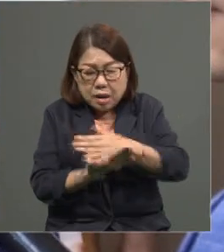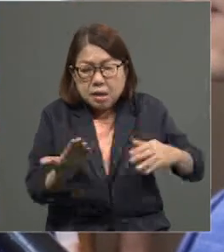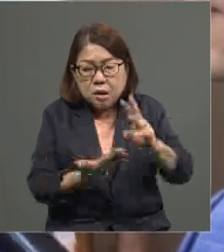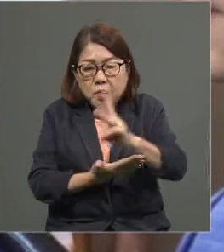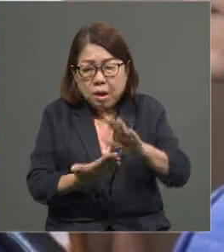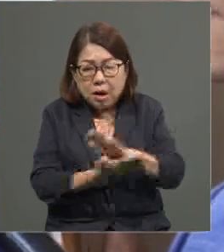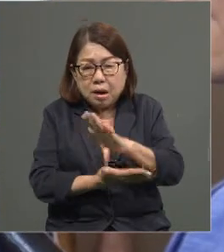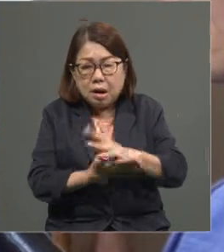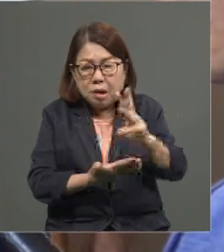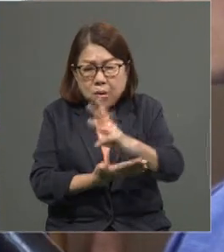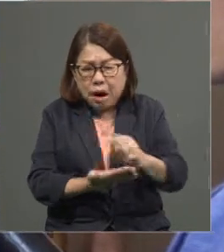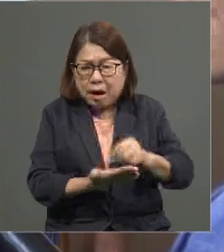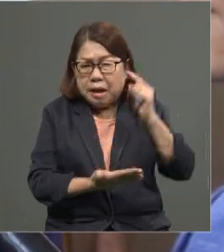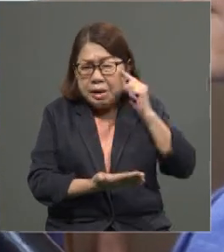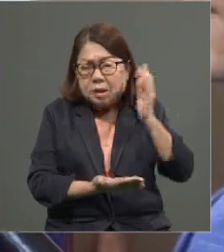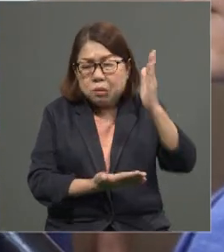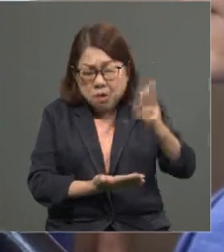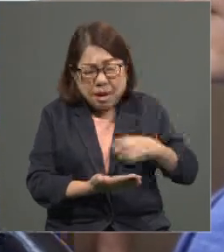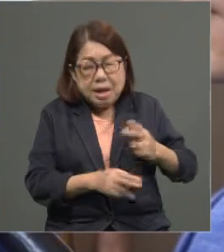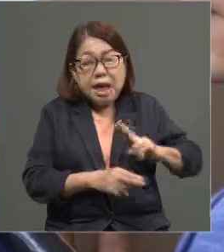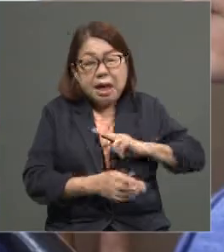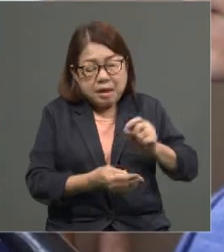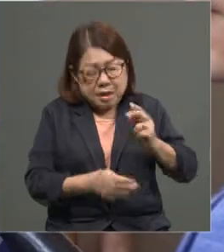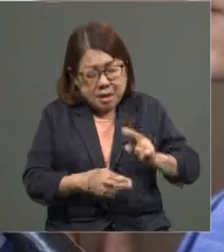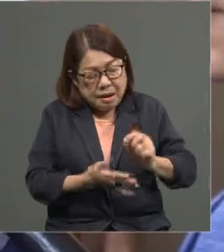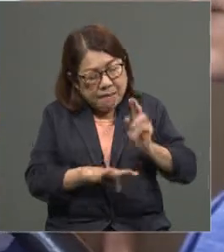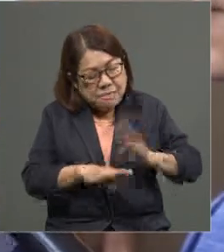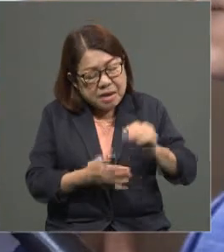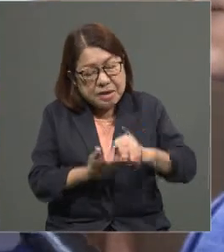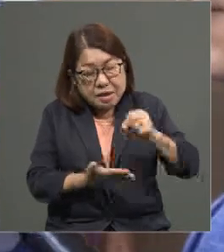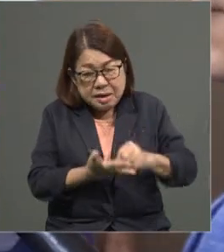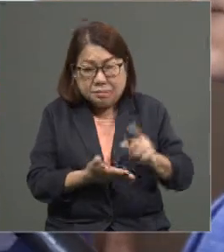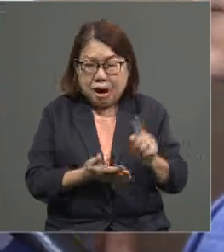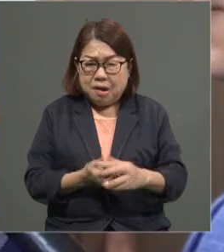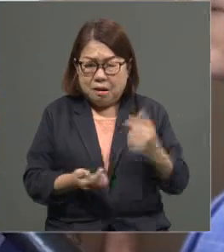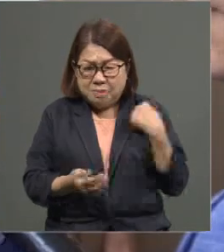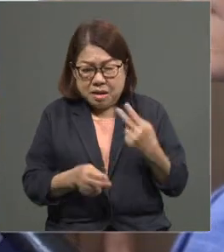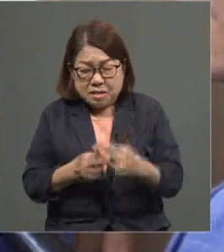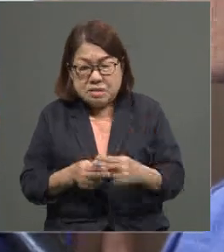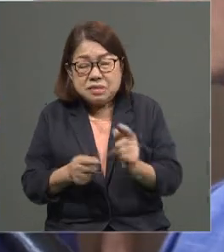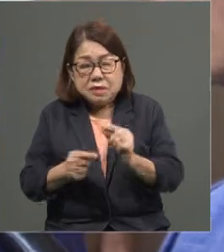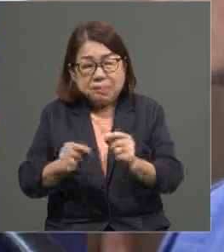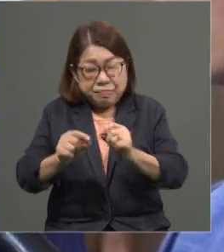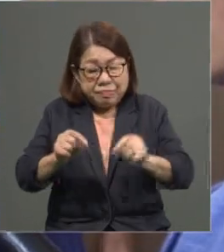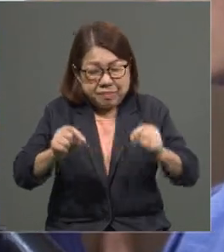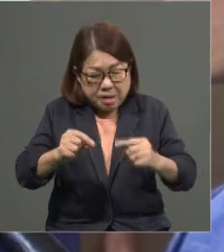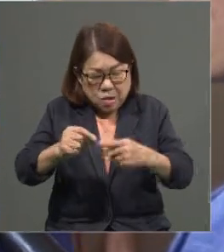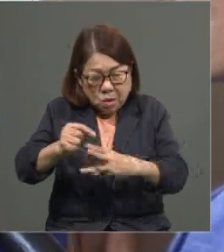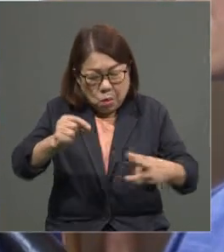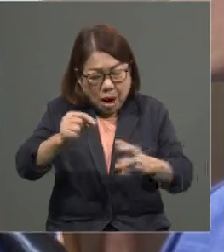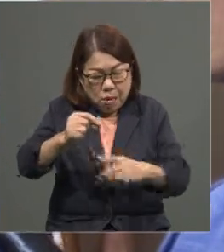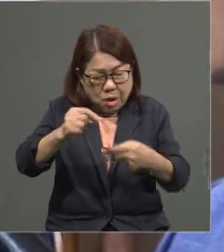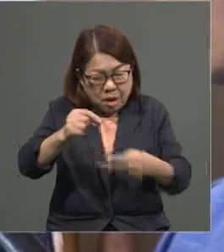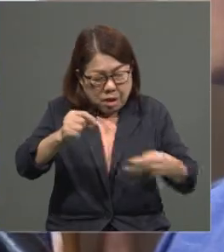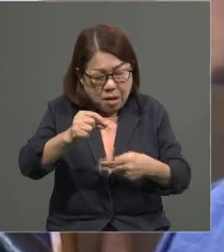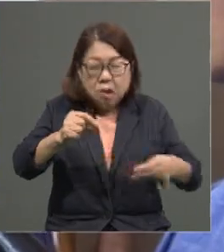ไปเติมไปแต่งอะไรทีหลังหรือเปล่าและมีจุดที่ให้เซ็นชื่อเนี่ยมีการเว้นวรรคหลายบรรทัดจนผิดสังเกตเพราะฉะนั้นอยากจะให้ตำ